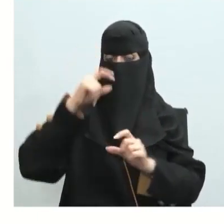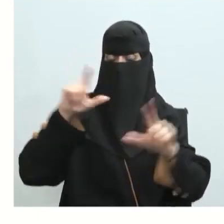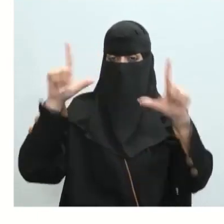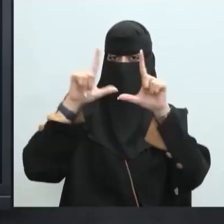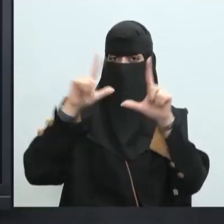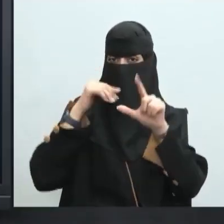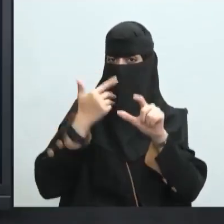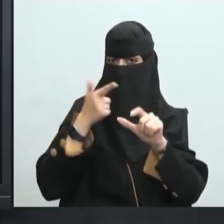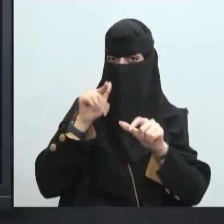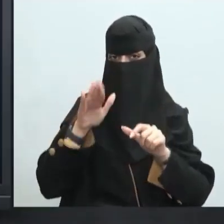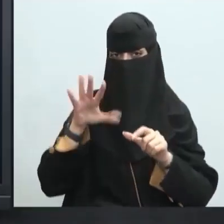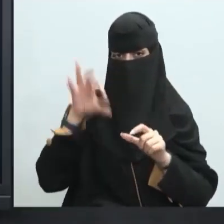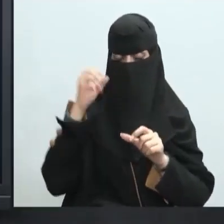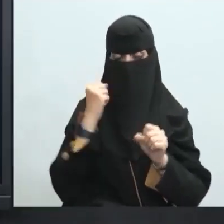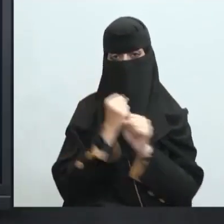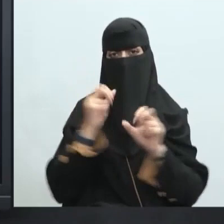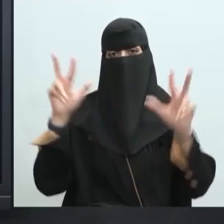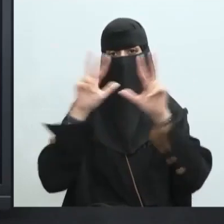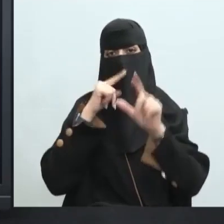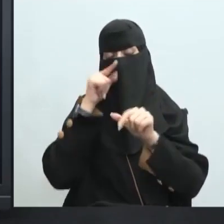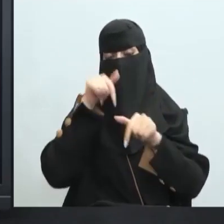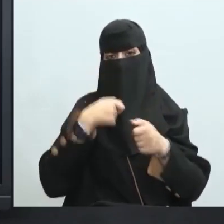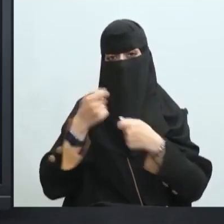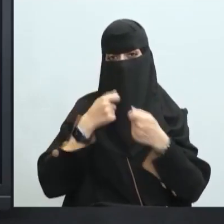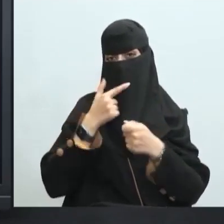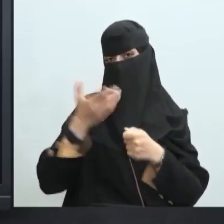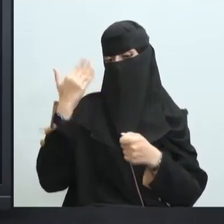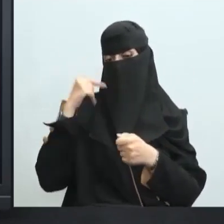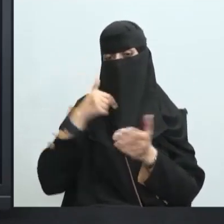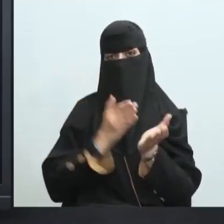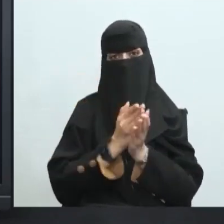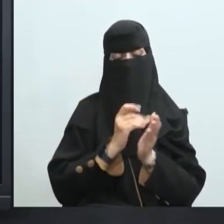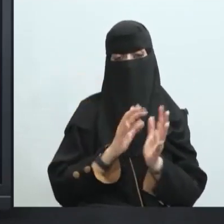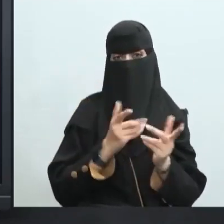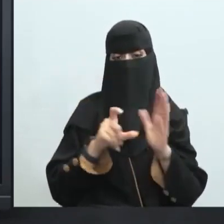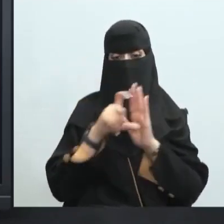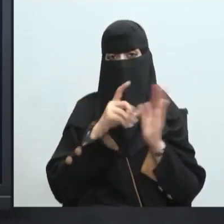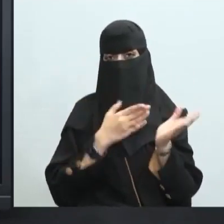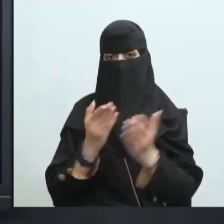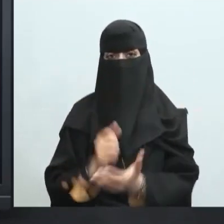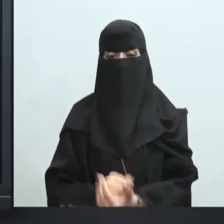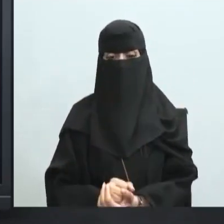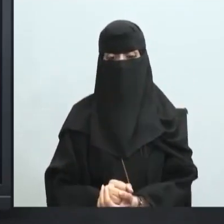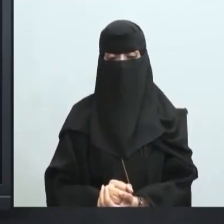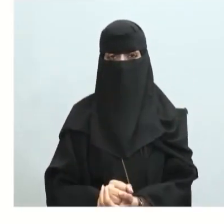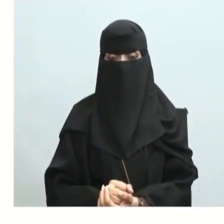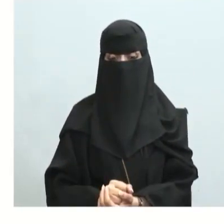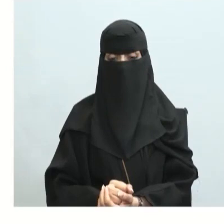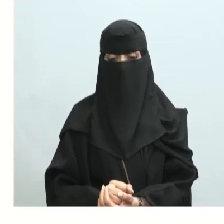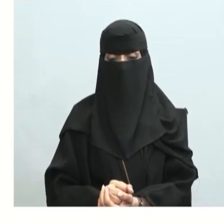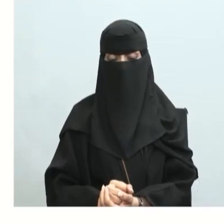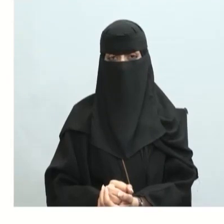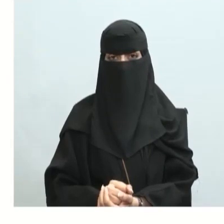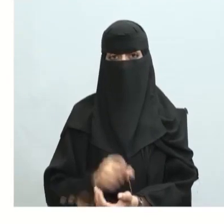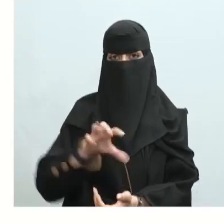ال نماذج وطبق الدعايه السابقه في طريقه العرض اختر اما النموذج